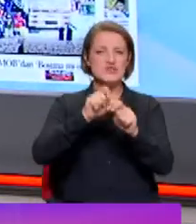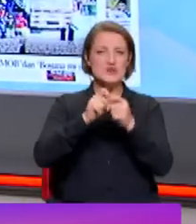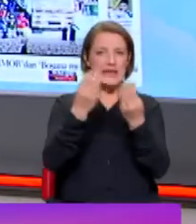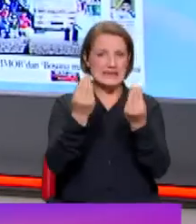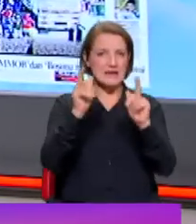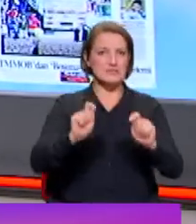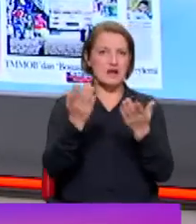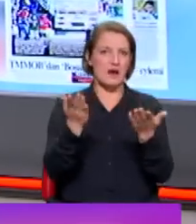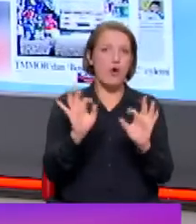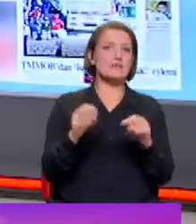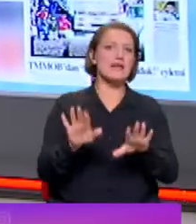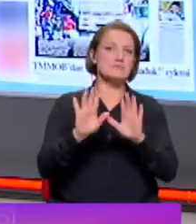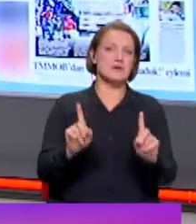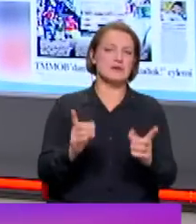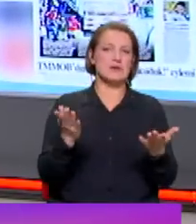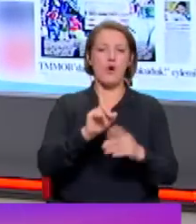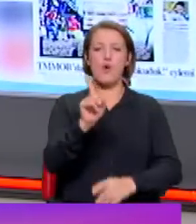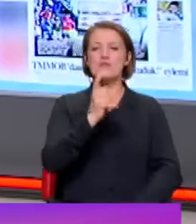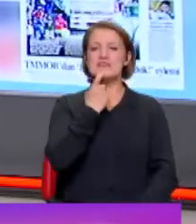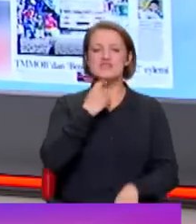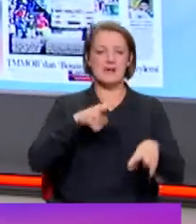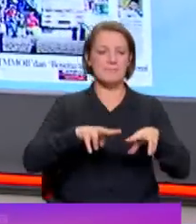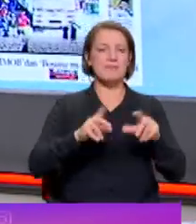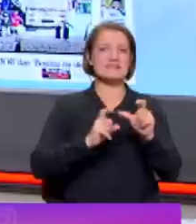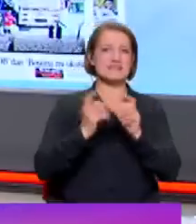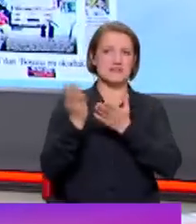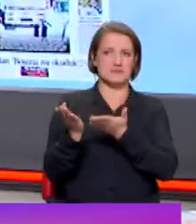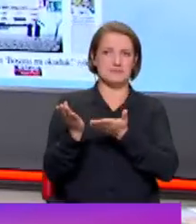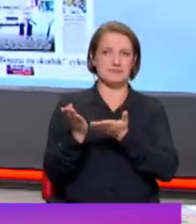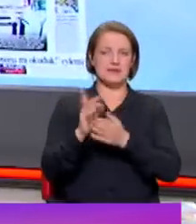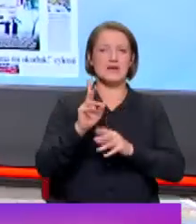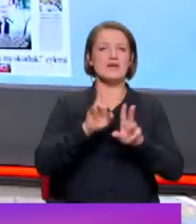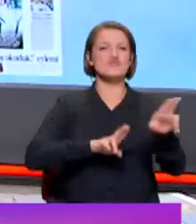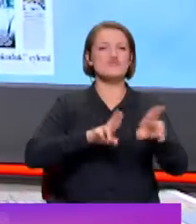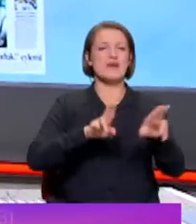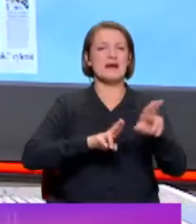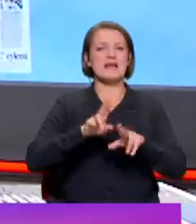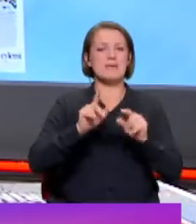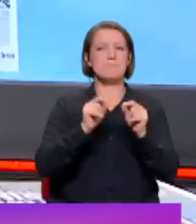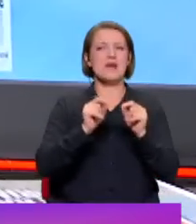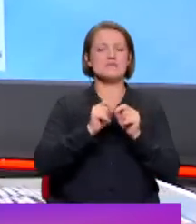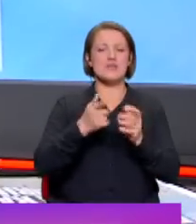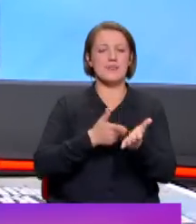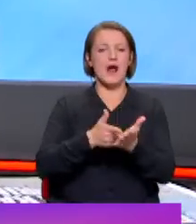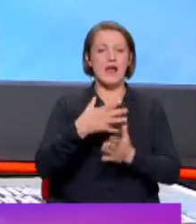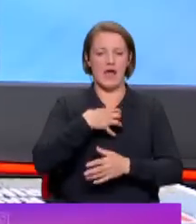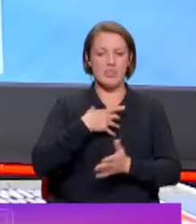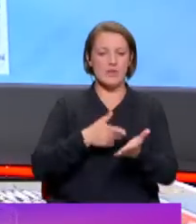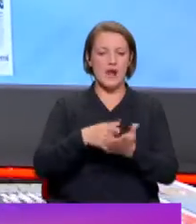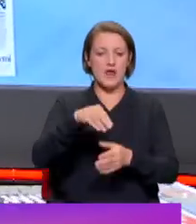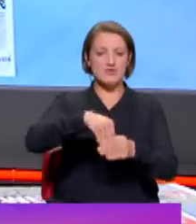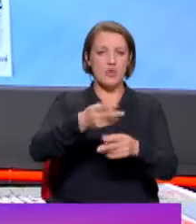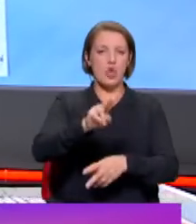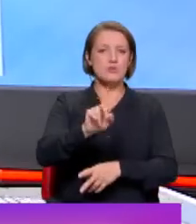zaten Öyle değil mi 10 yaşındaki Mehmet Sıddık Çanakkale bayram içte tarlada kendi tarlalarında ölü